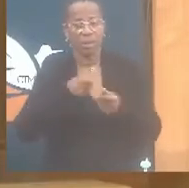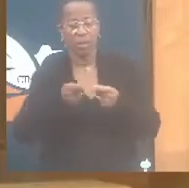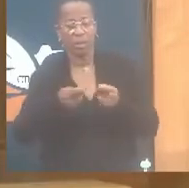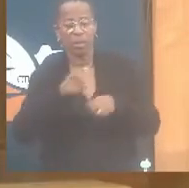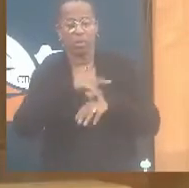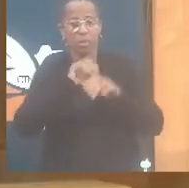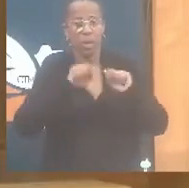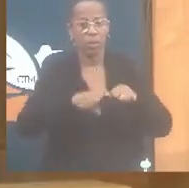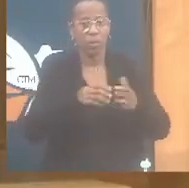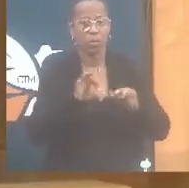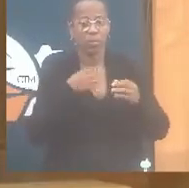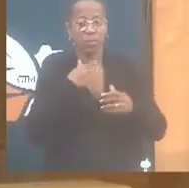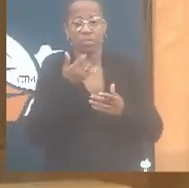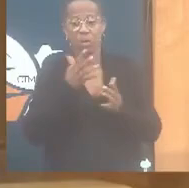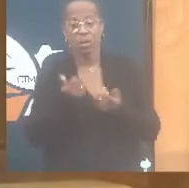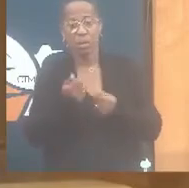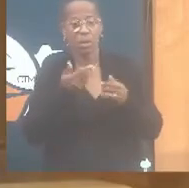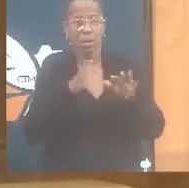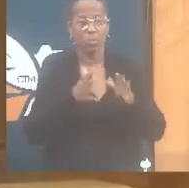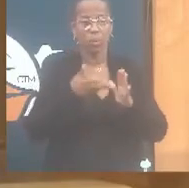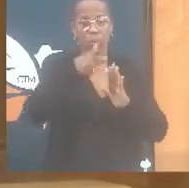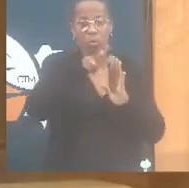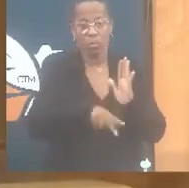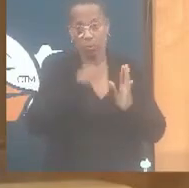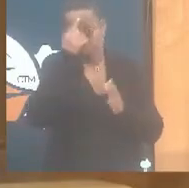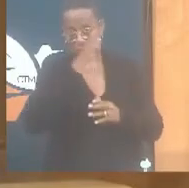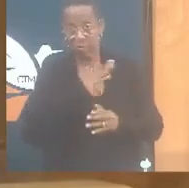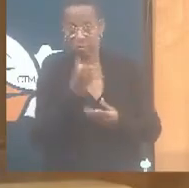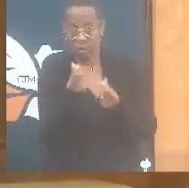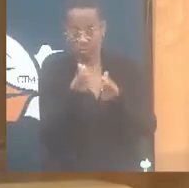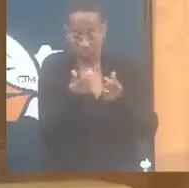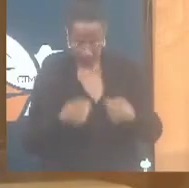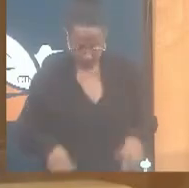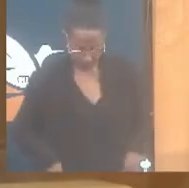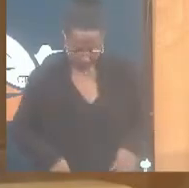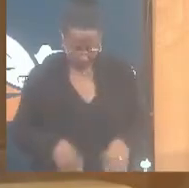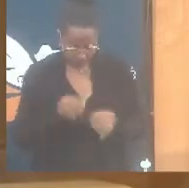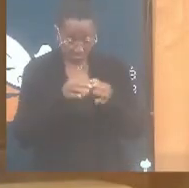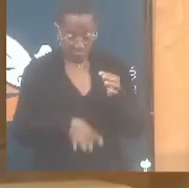attendre beaucoup, près d'un trimestre, pour avoir leur argent. En conclusion,